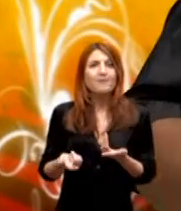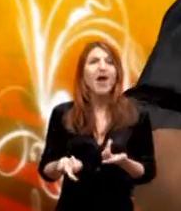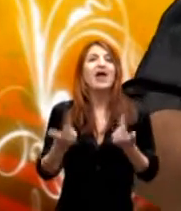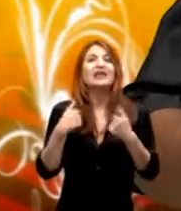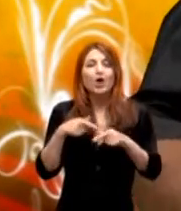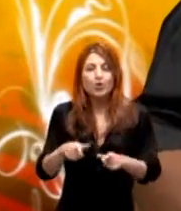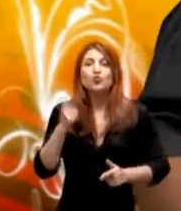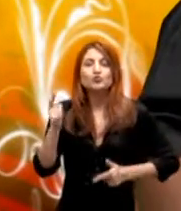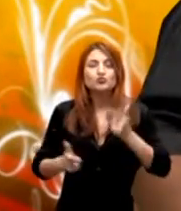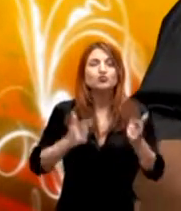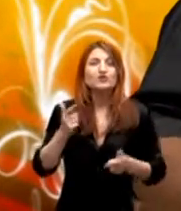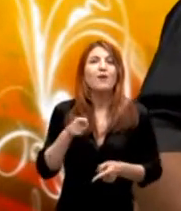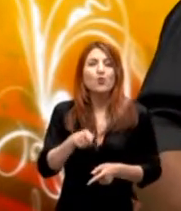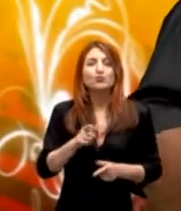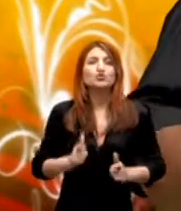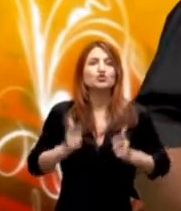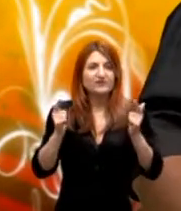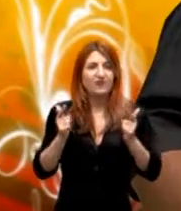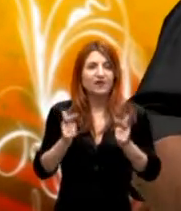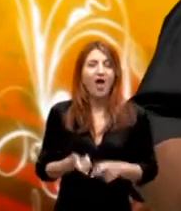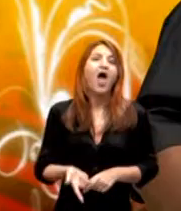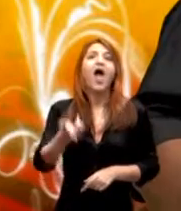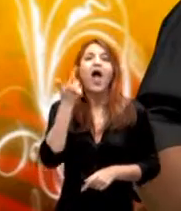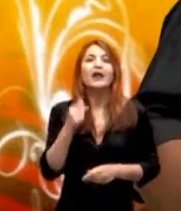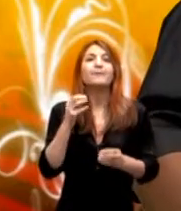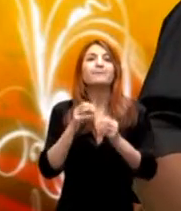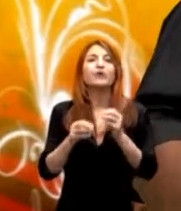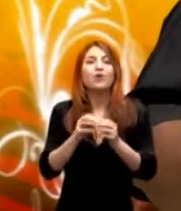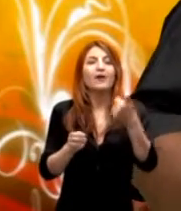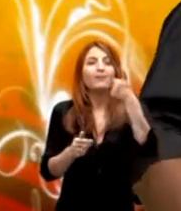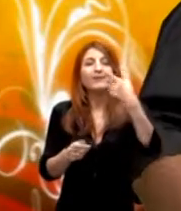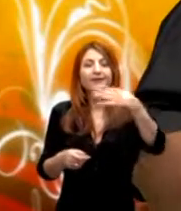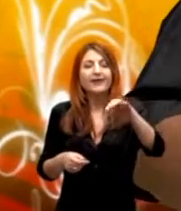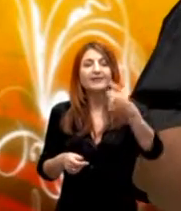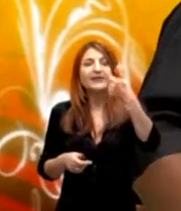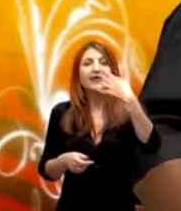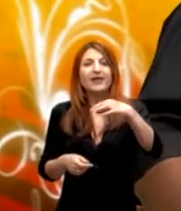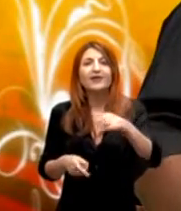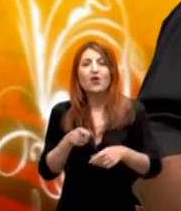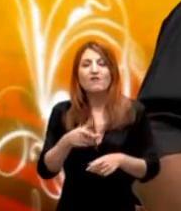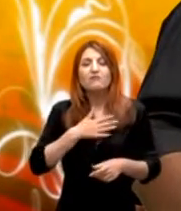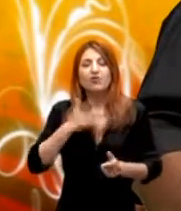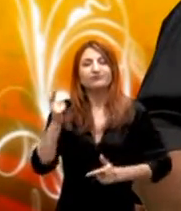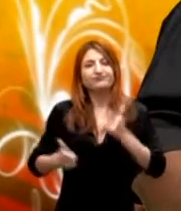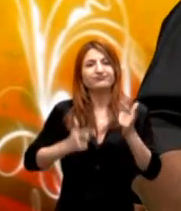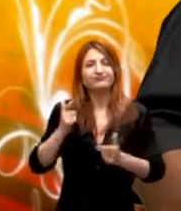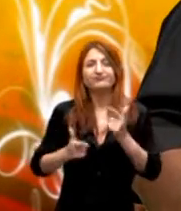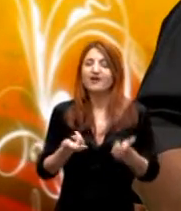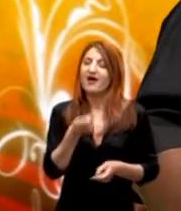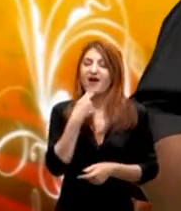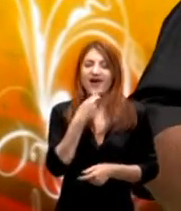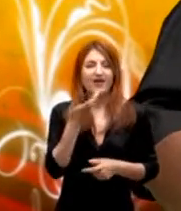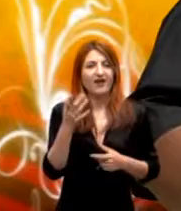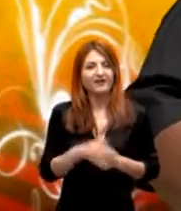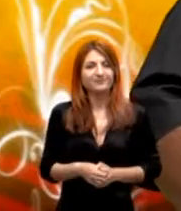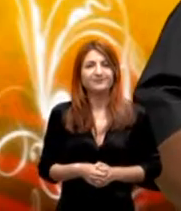ja uživam u životu. Ali? U životu. Ali problem je taj jedan jedini, moj užitak, hrana. Znači